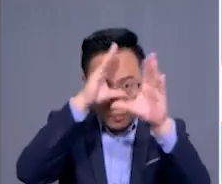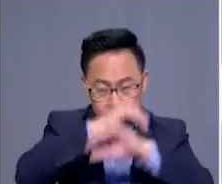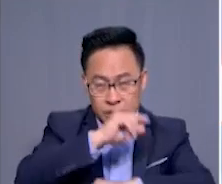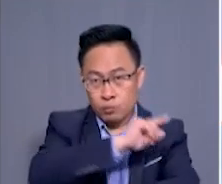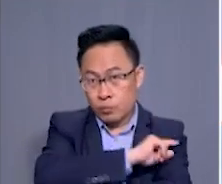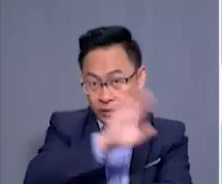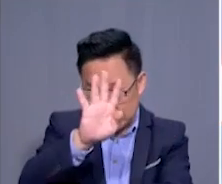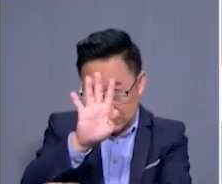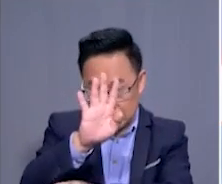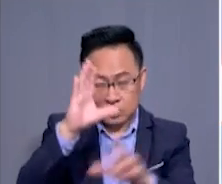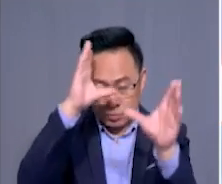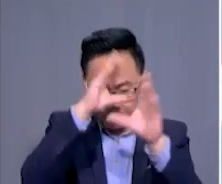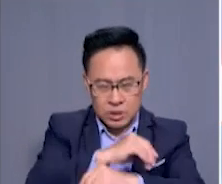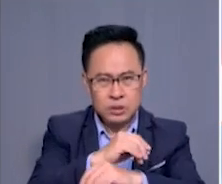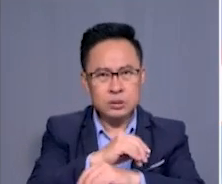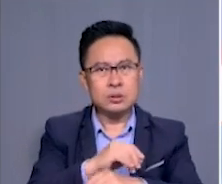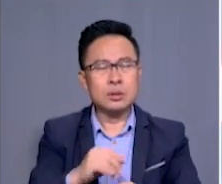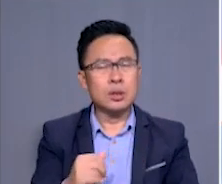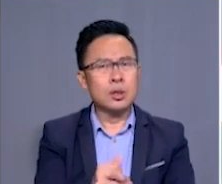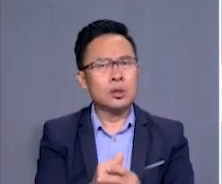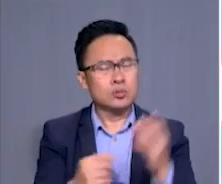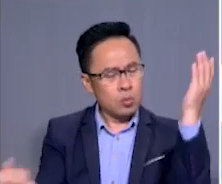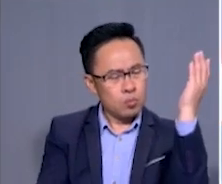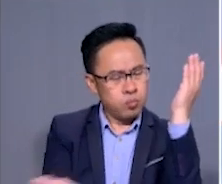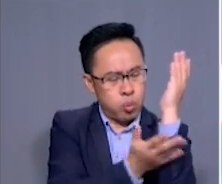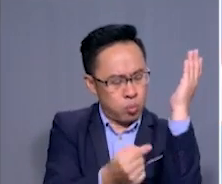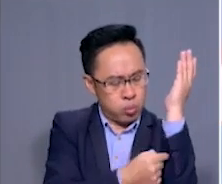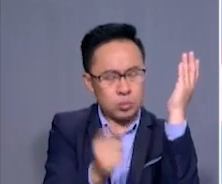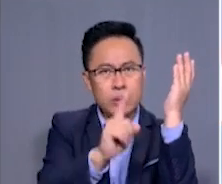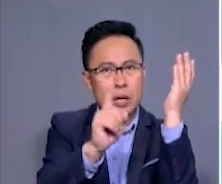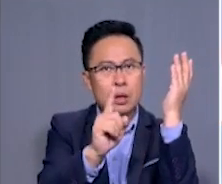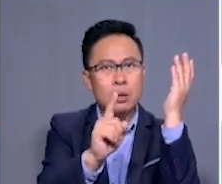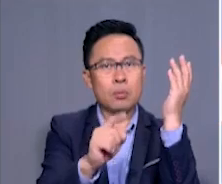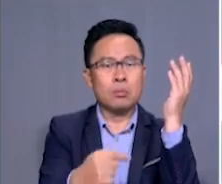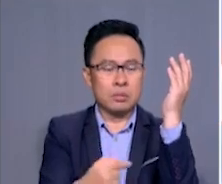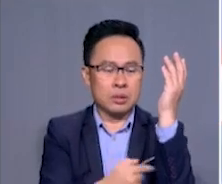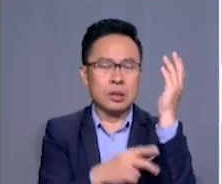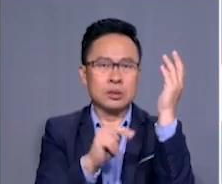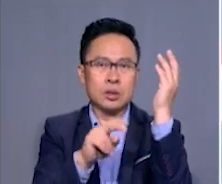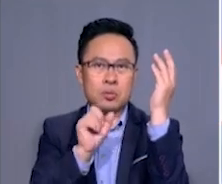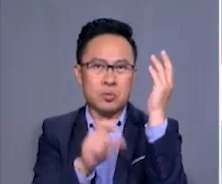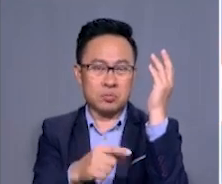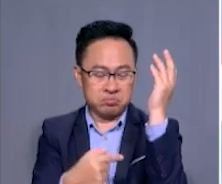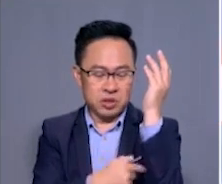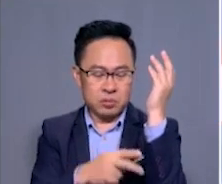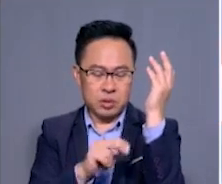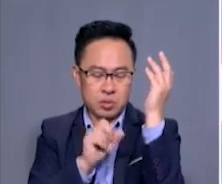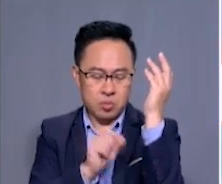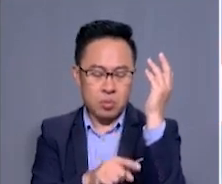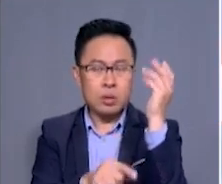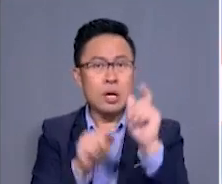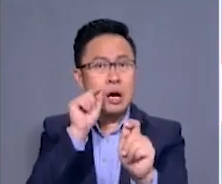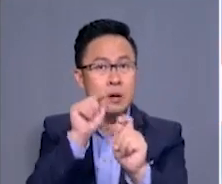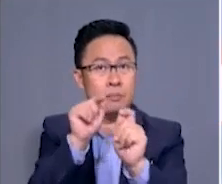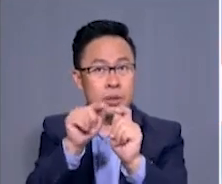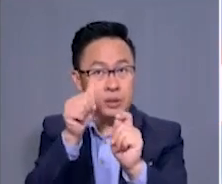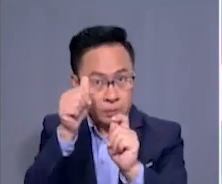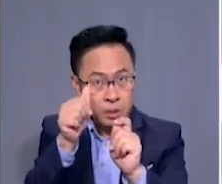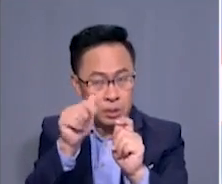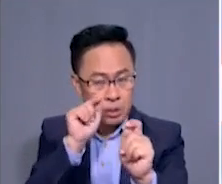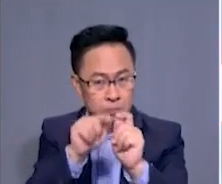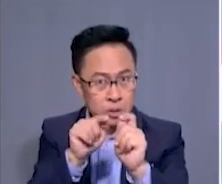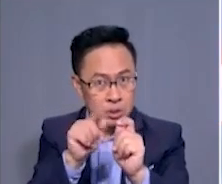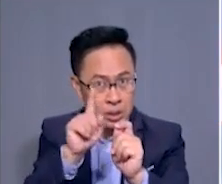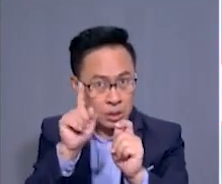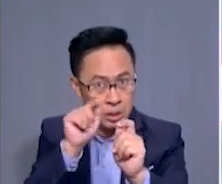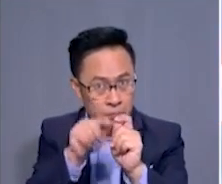นปะทะเป็นจุดแรก เราคาดไว้ที่นครศรีธรรมราชเลยครับ ที่อำเภออะไรคะท่านคะ แถบ ไหนของน